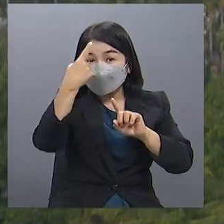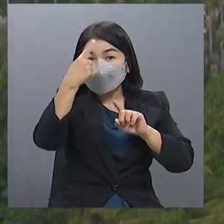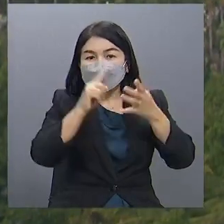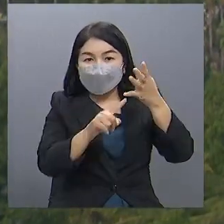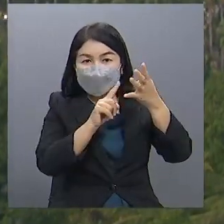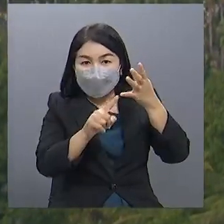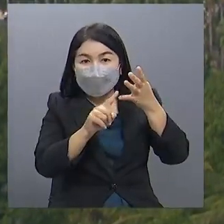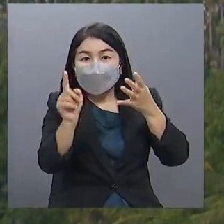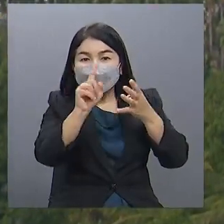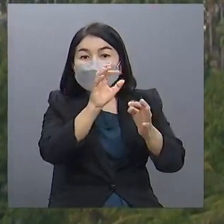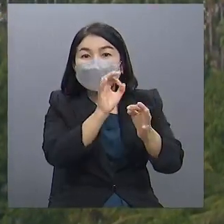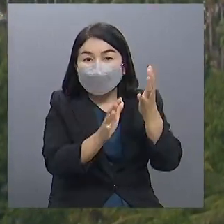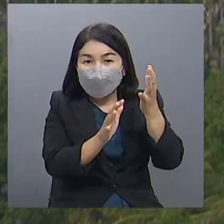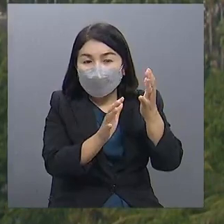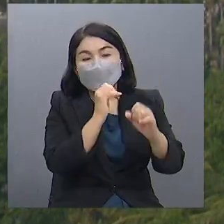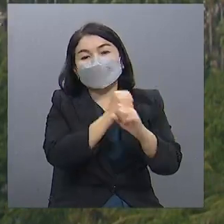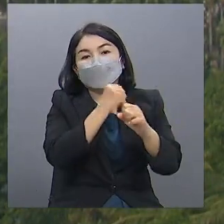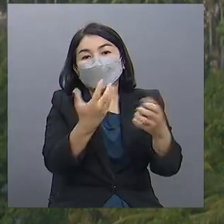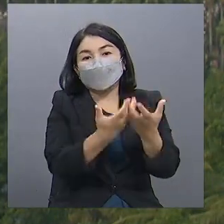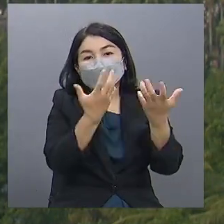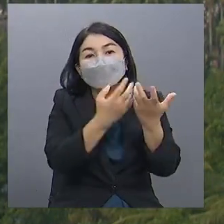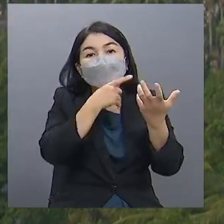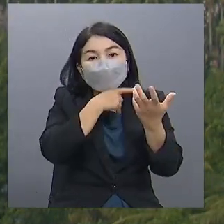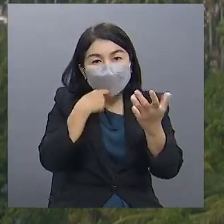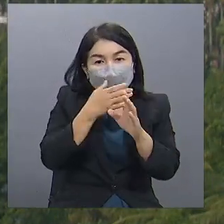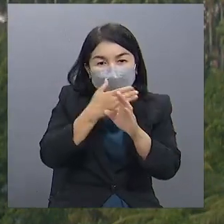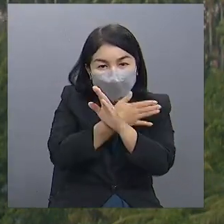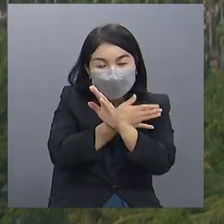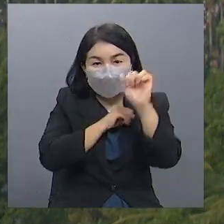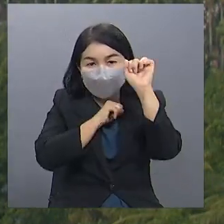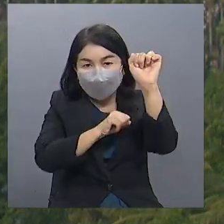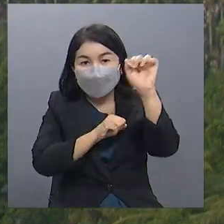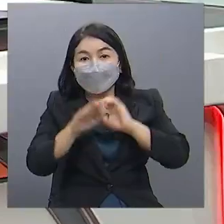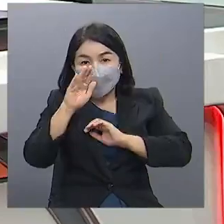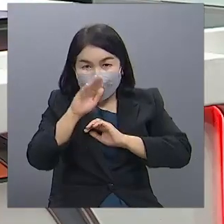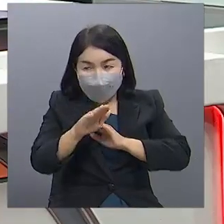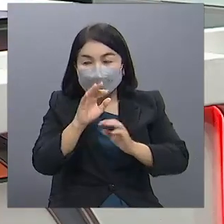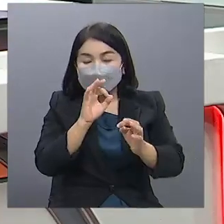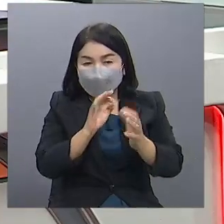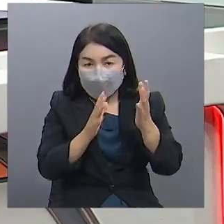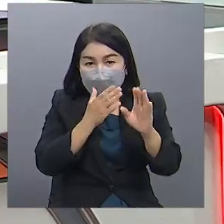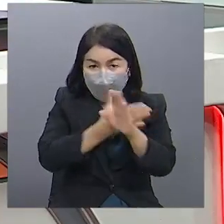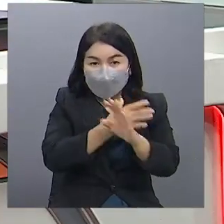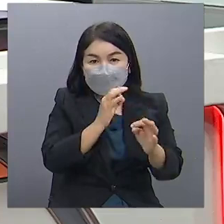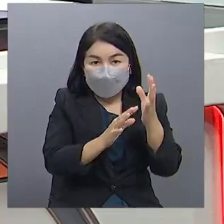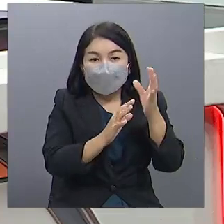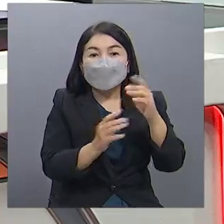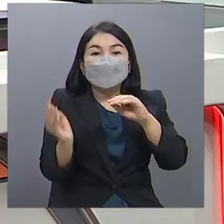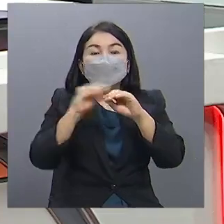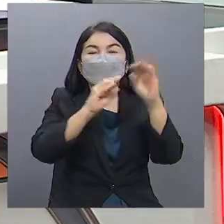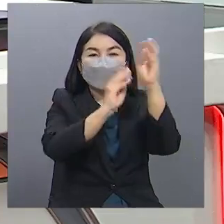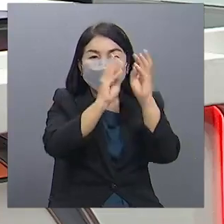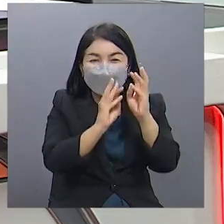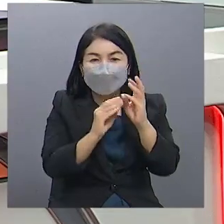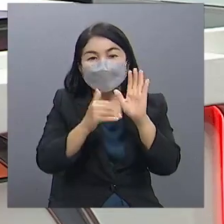งพื้นที่เผาก่อนที่จะมีมาตรการประกาศห้ามเผาออกมานะคะก็เลยทำให้ตอนนี้เนี่ยตอนบนของประเทศ